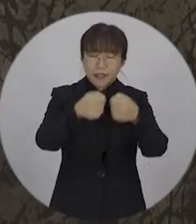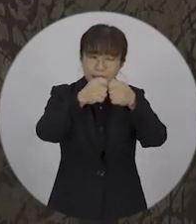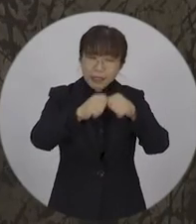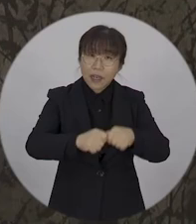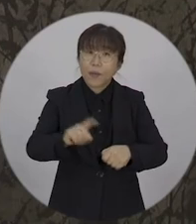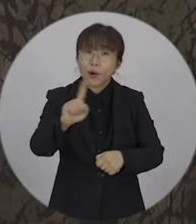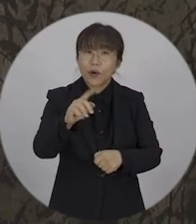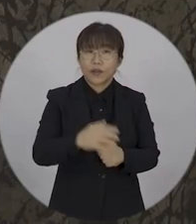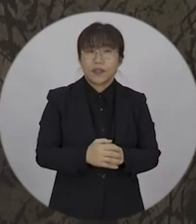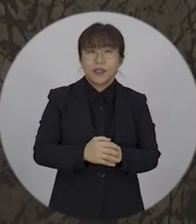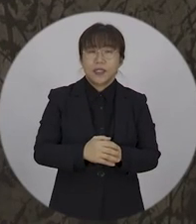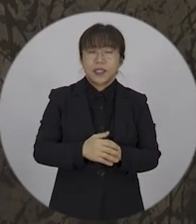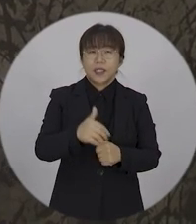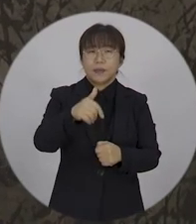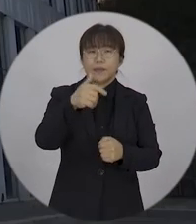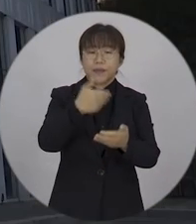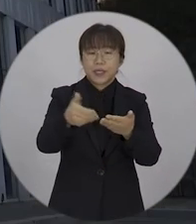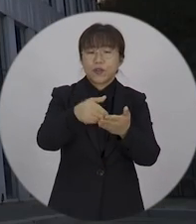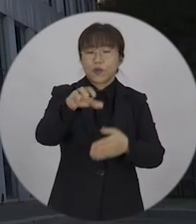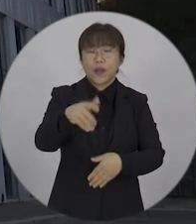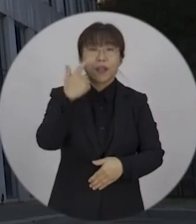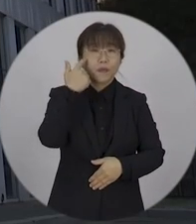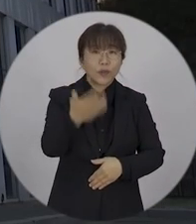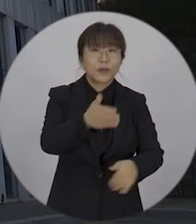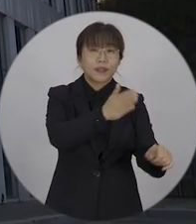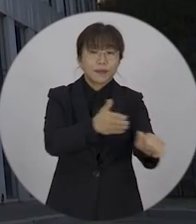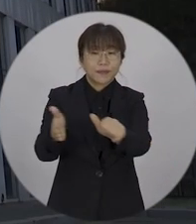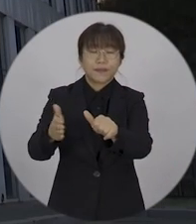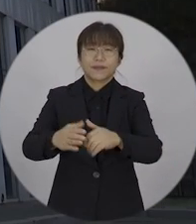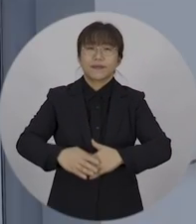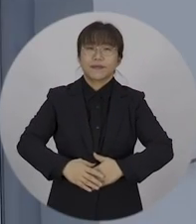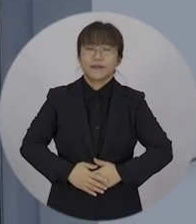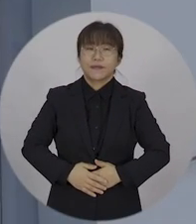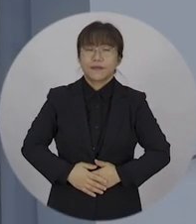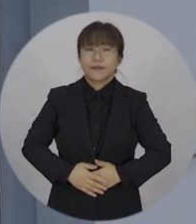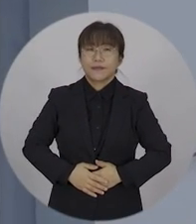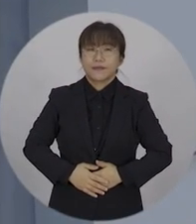전시에 대한 내용은 겸재 정선 미술관 으로 문의하면 됩니다